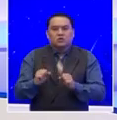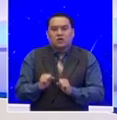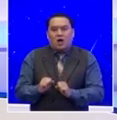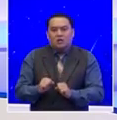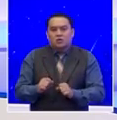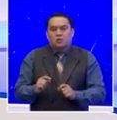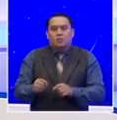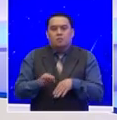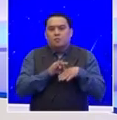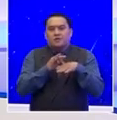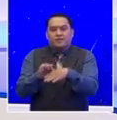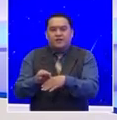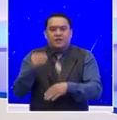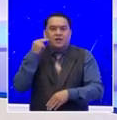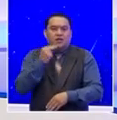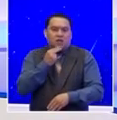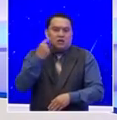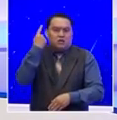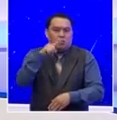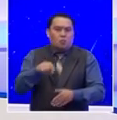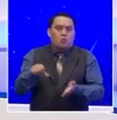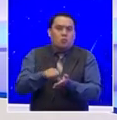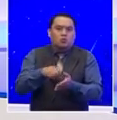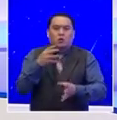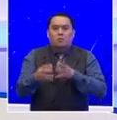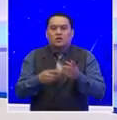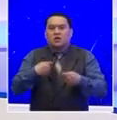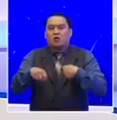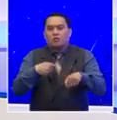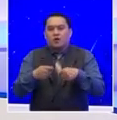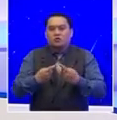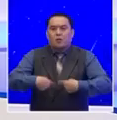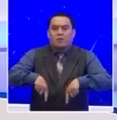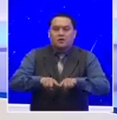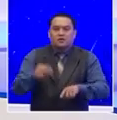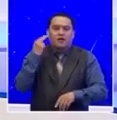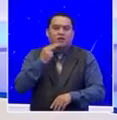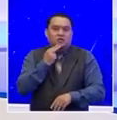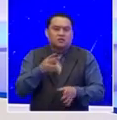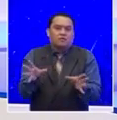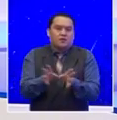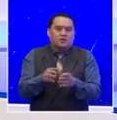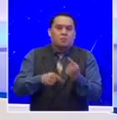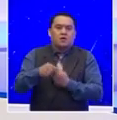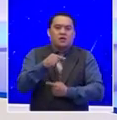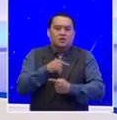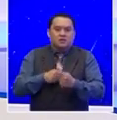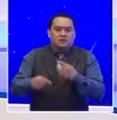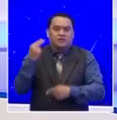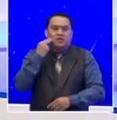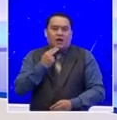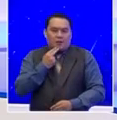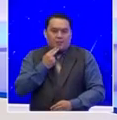индивидуальной защиты прибыл из Китая. Инициатором помощи выступила Международная торговая палата Поднебесной совместно с предпринимателями соседней